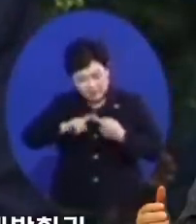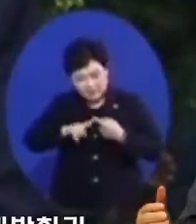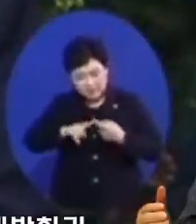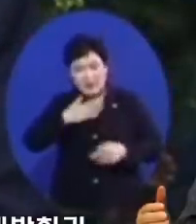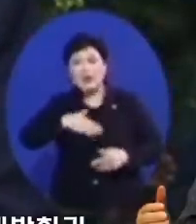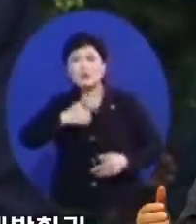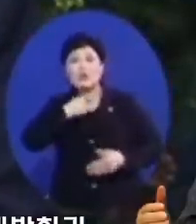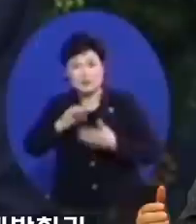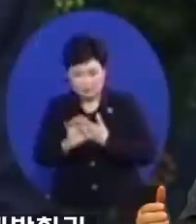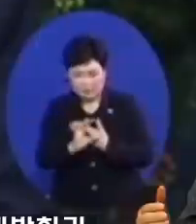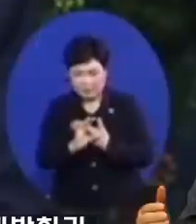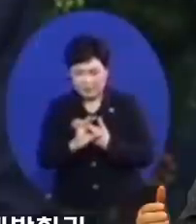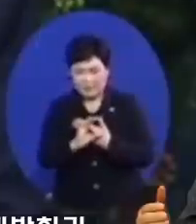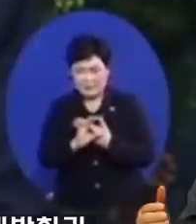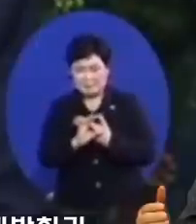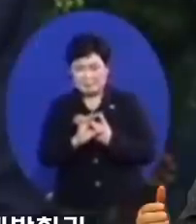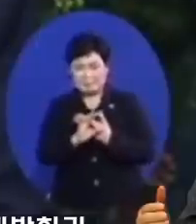알려면